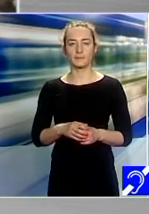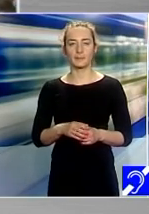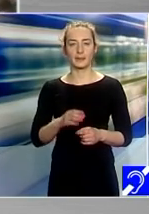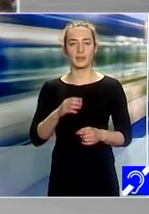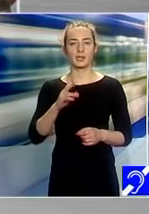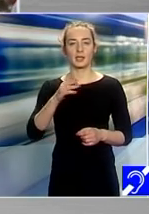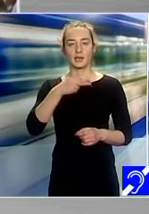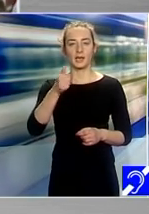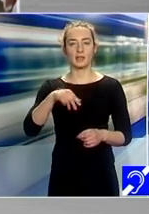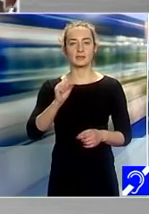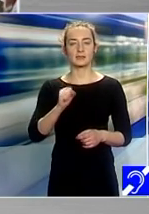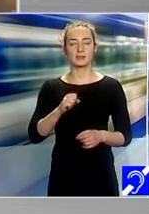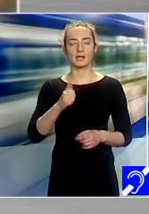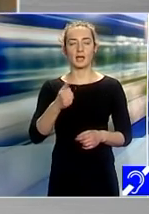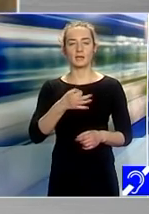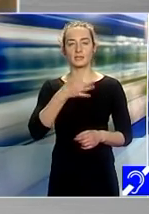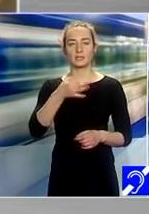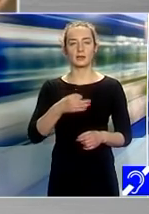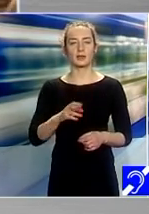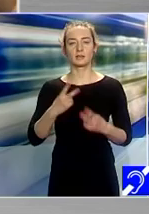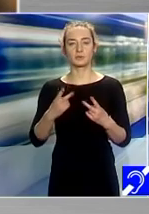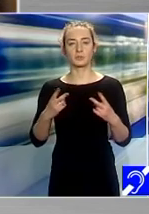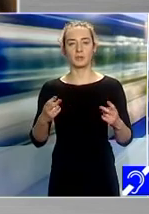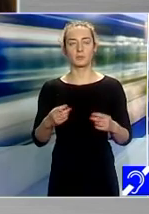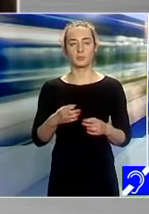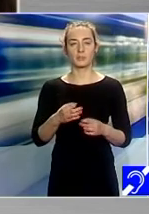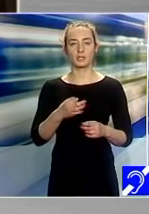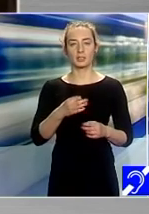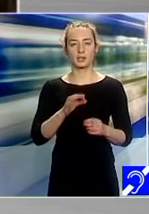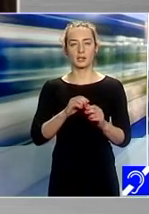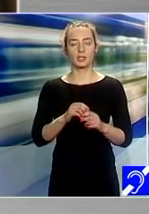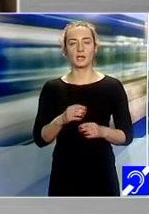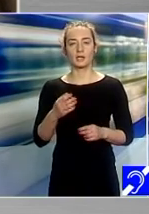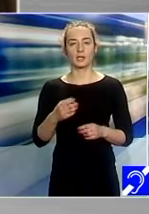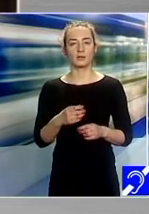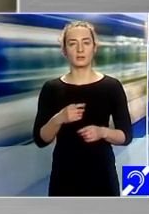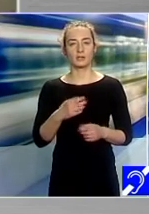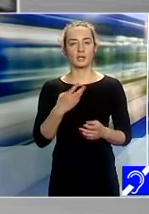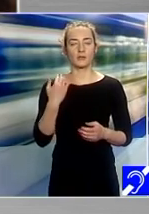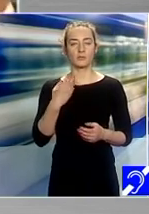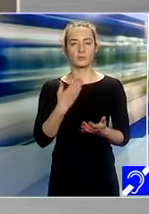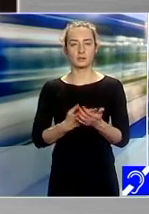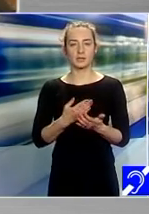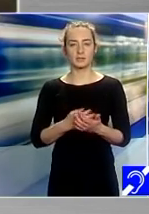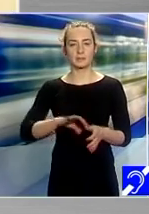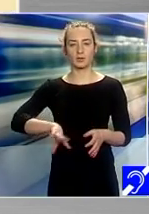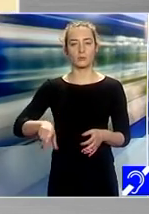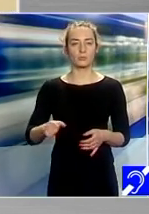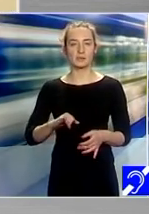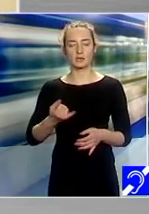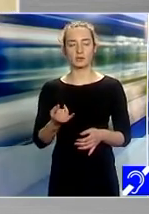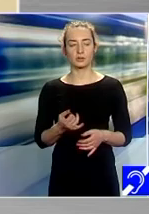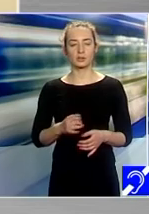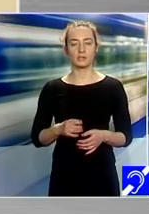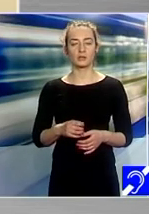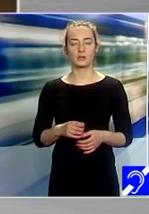Klemm a declarat că cele mai importante declarații ale lui Hans Klemm au fost despre corupție, care